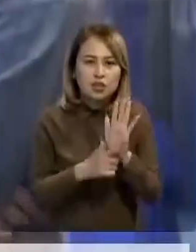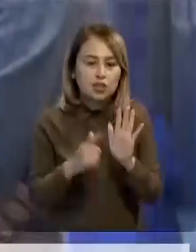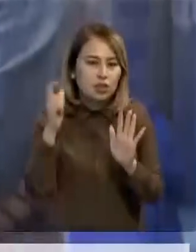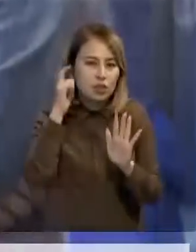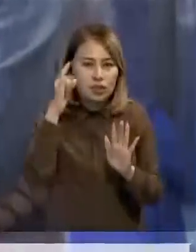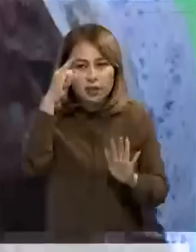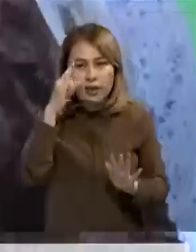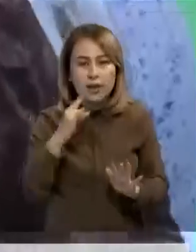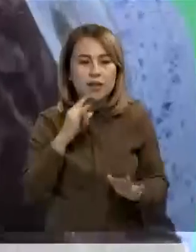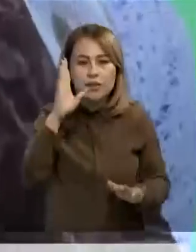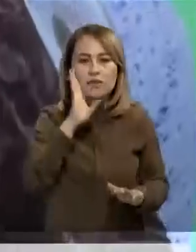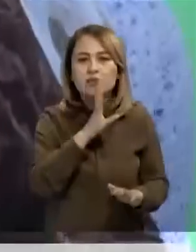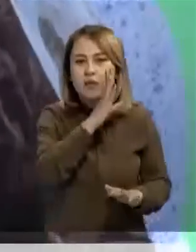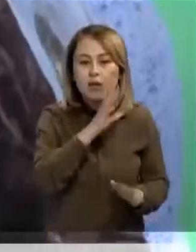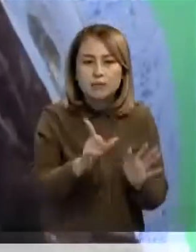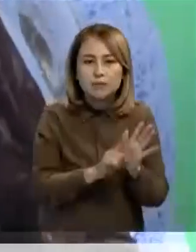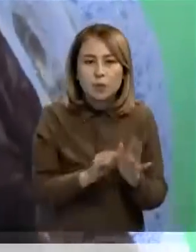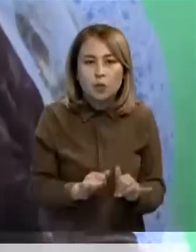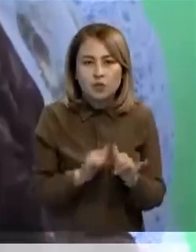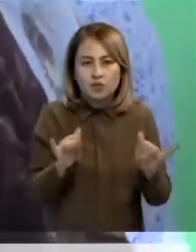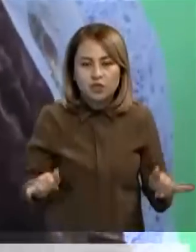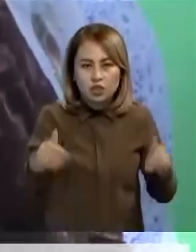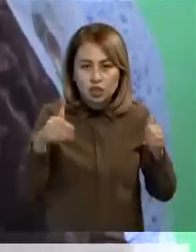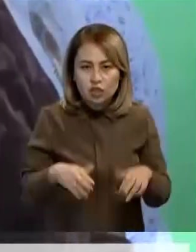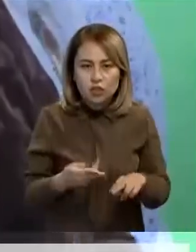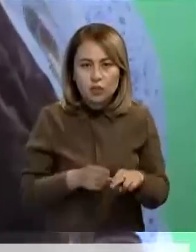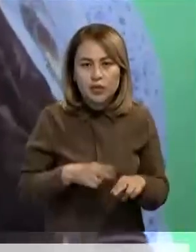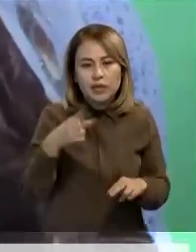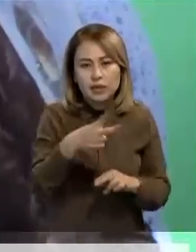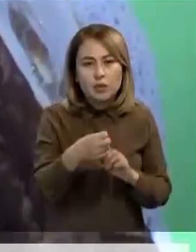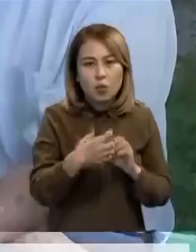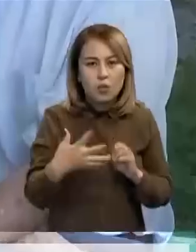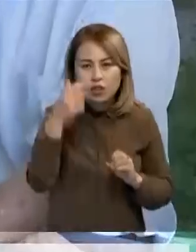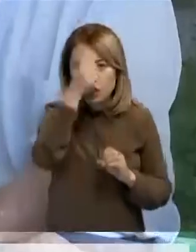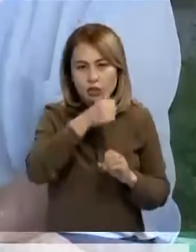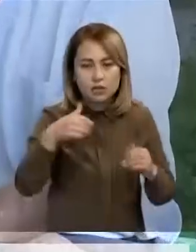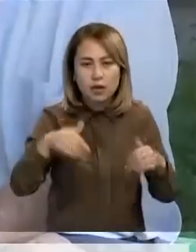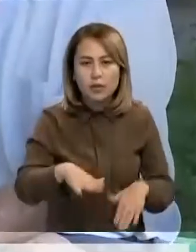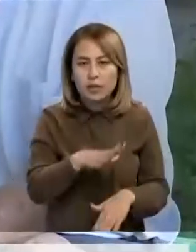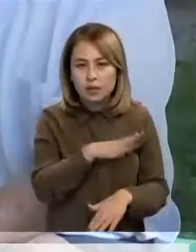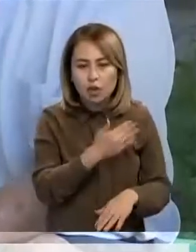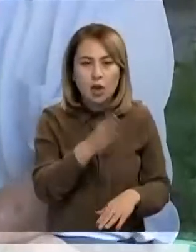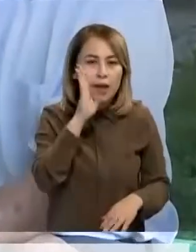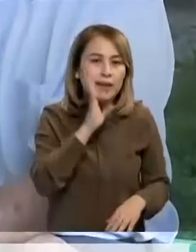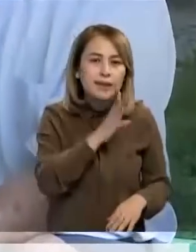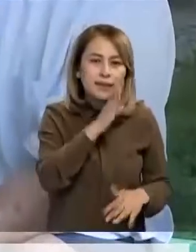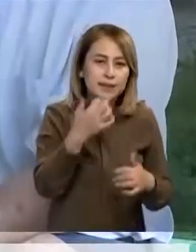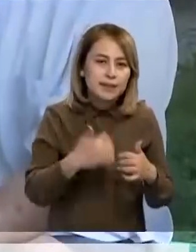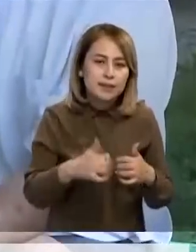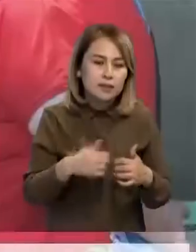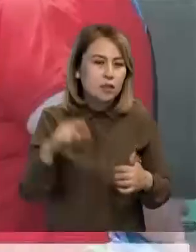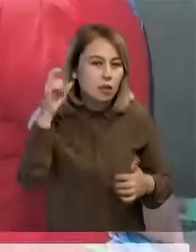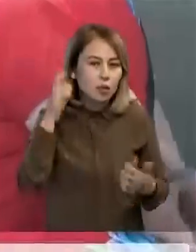құрайды. Қазақстандық әйелдердің зейнеткерлік жасын ұлғайту туралы шешім 2015 жылы қабылданған. Онда әйелдердің орташа өмір